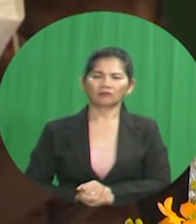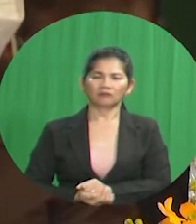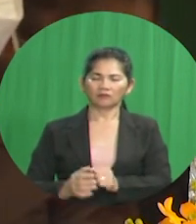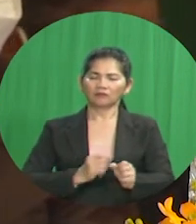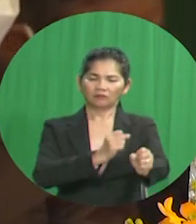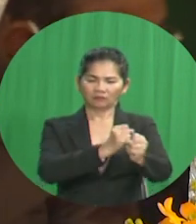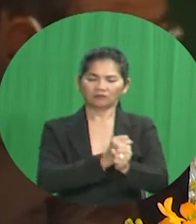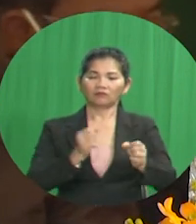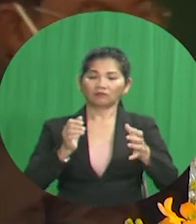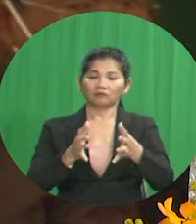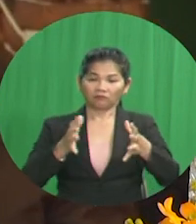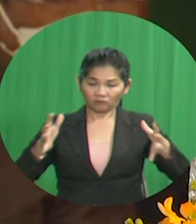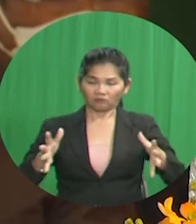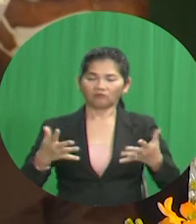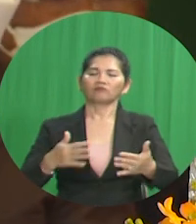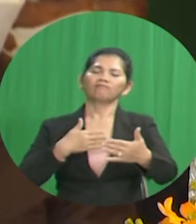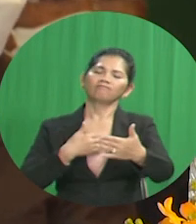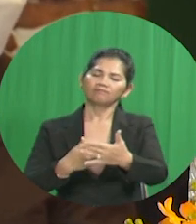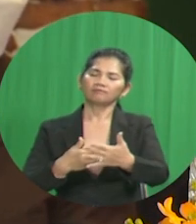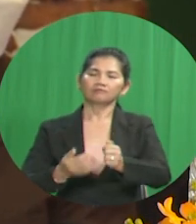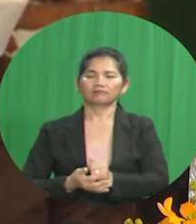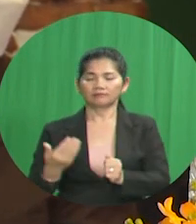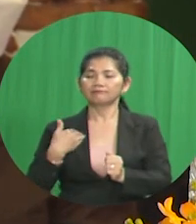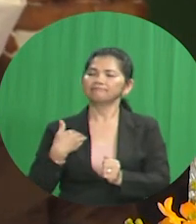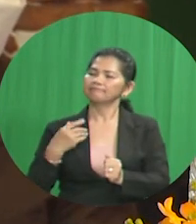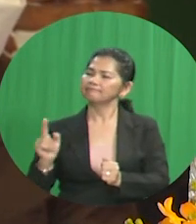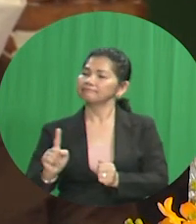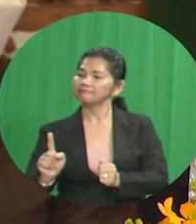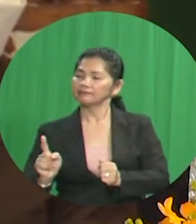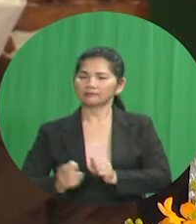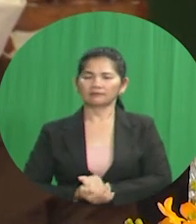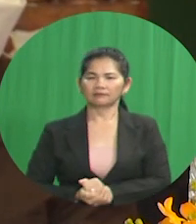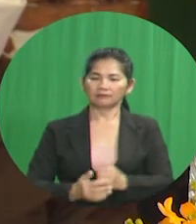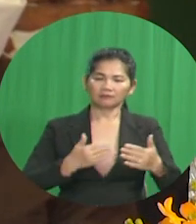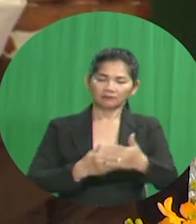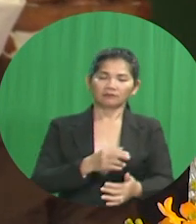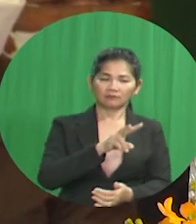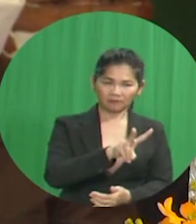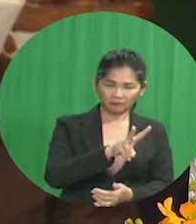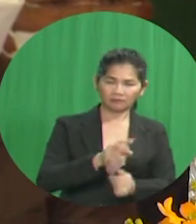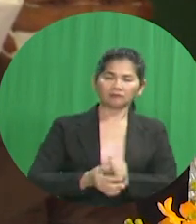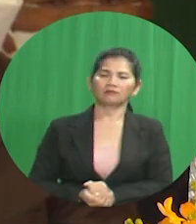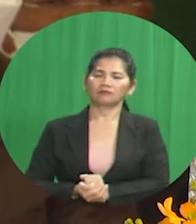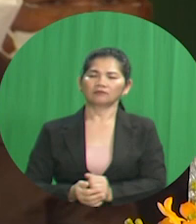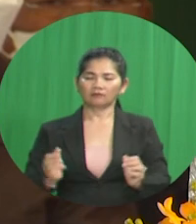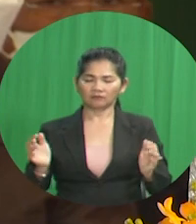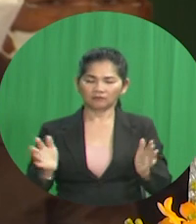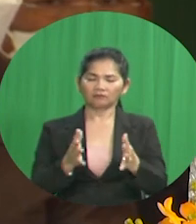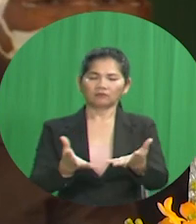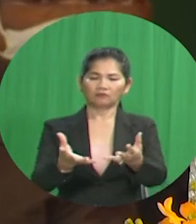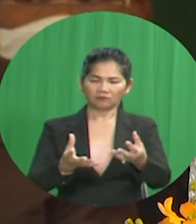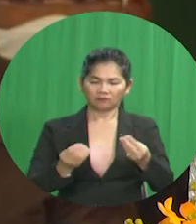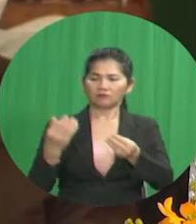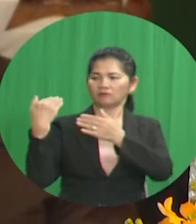កងពលធំនៅណានៅចិត្តនេះជាងគេកងពលលេខ2បើកងពលលេខ2អាចទទួល